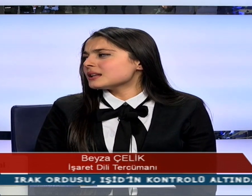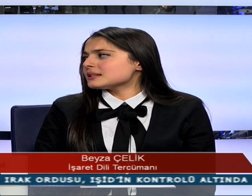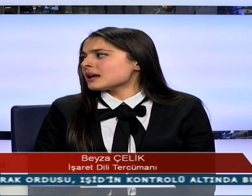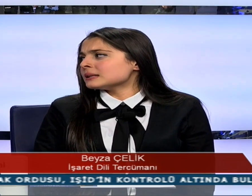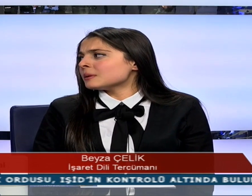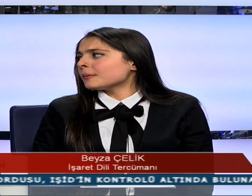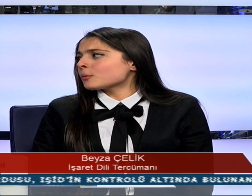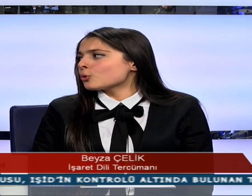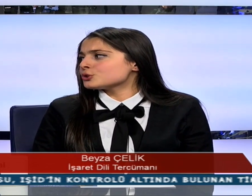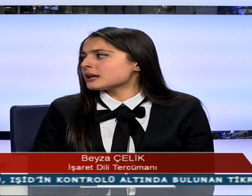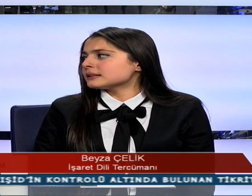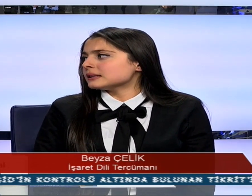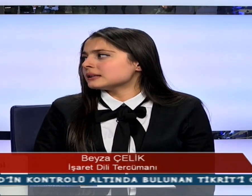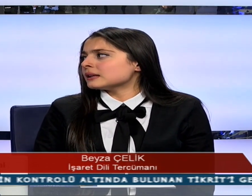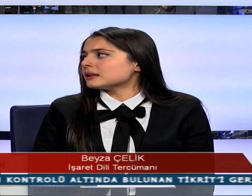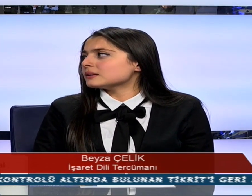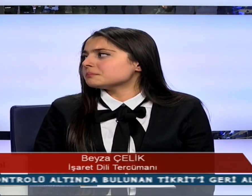sonralarında aslında annemle babam konuşan